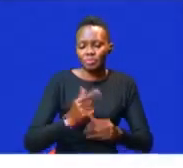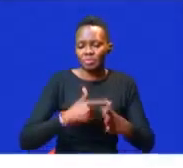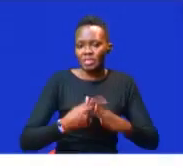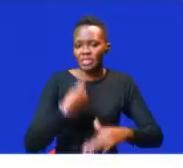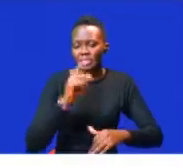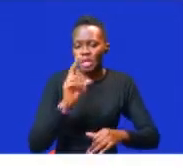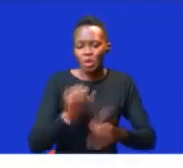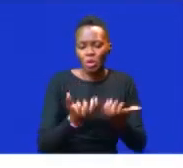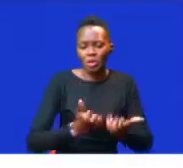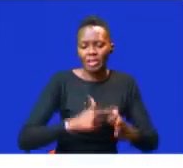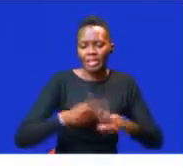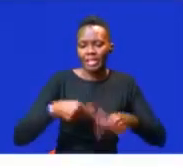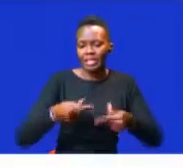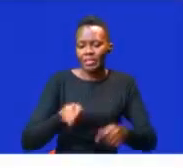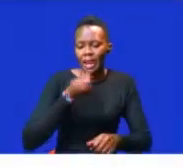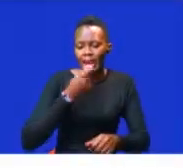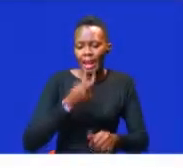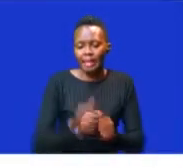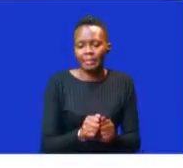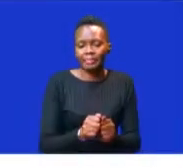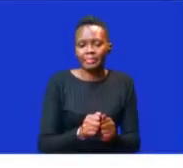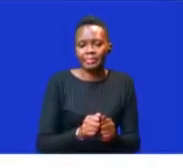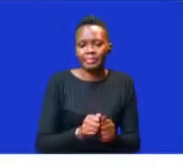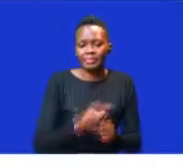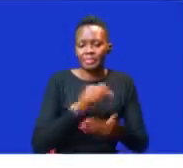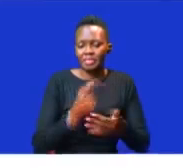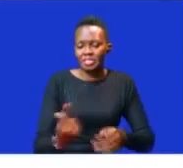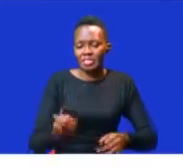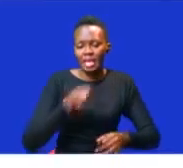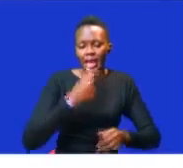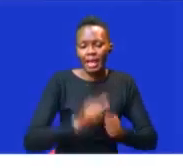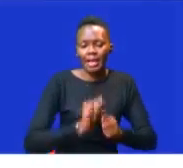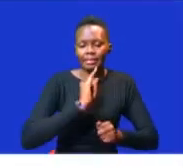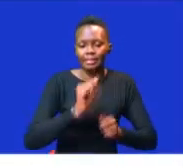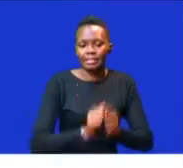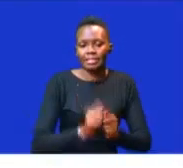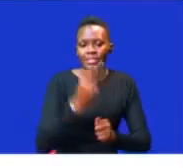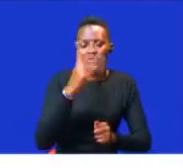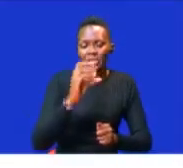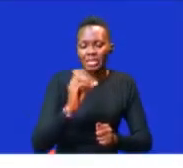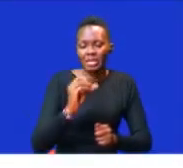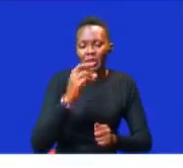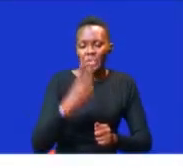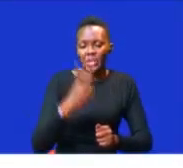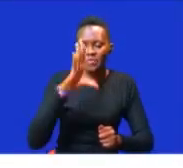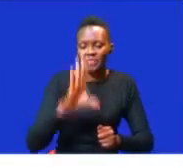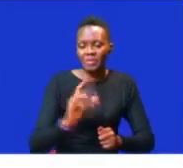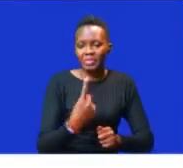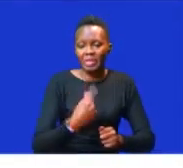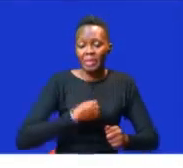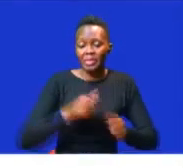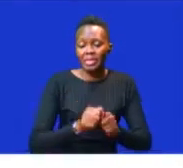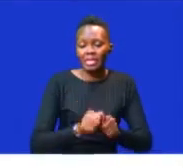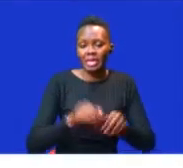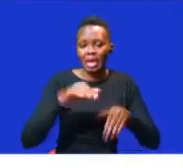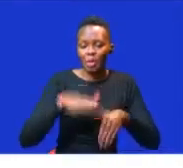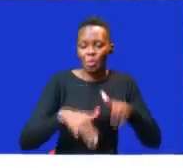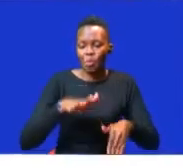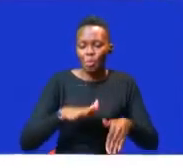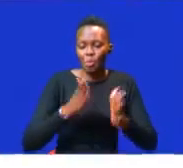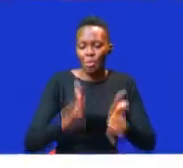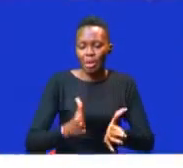Nondina dos boru. Dos. Dos ka dos. Nsili lufario ya beach. Anan hindi ma. Tueng